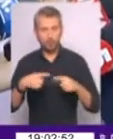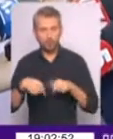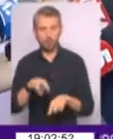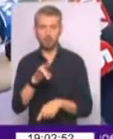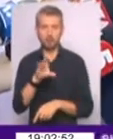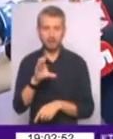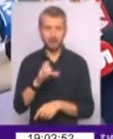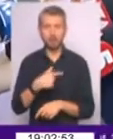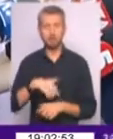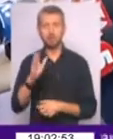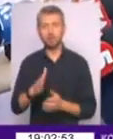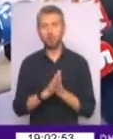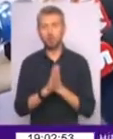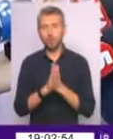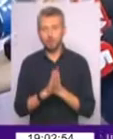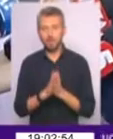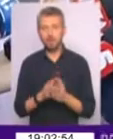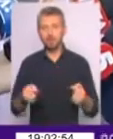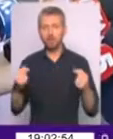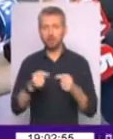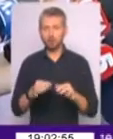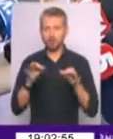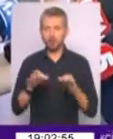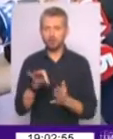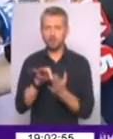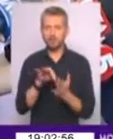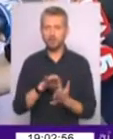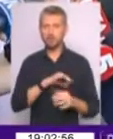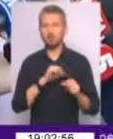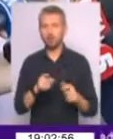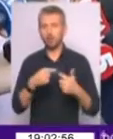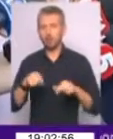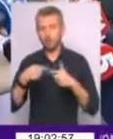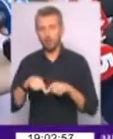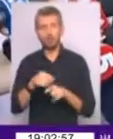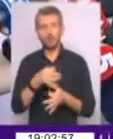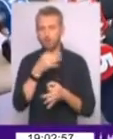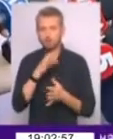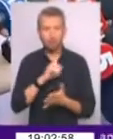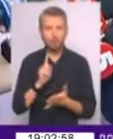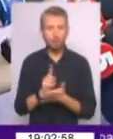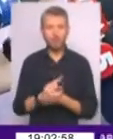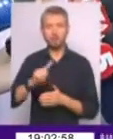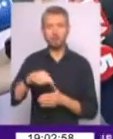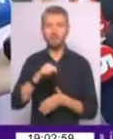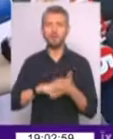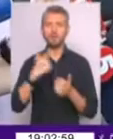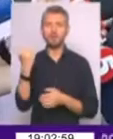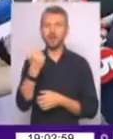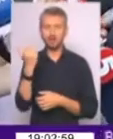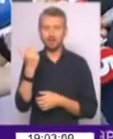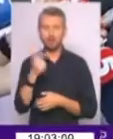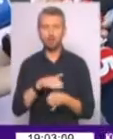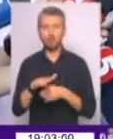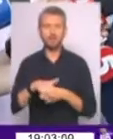МНС. Ми будемо просити відповідної належної оцінки правоохоронних органів і в будь-якому разі вимагати від власника